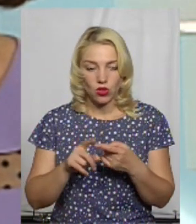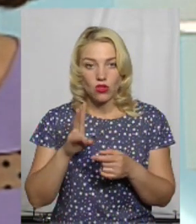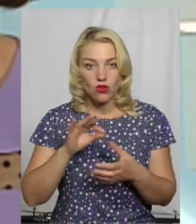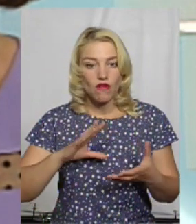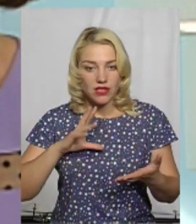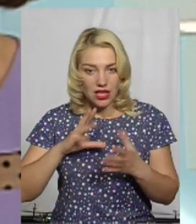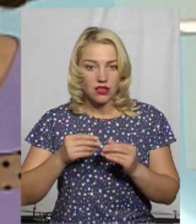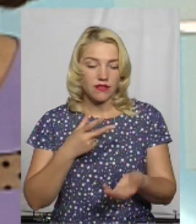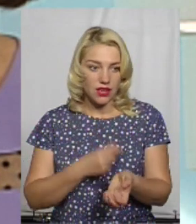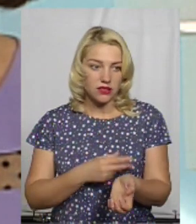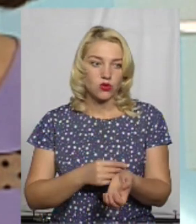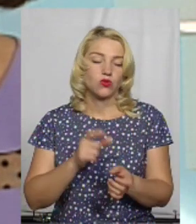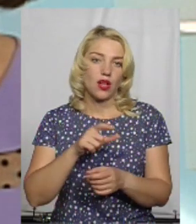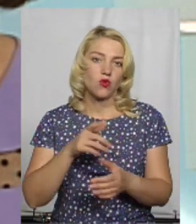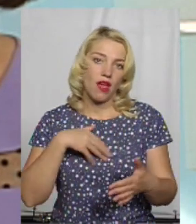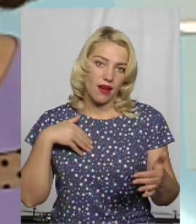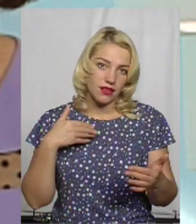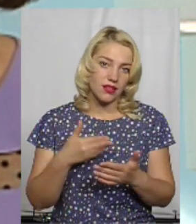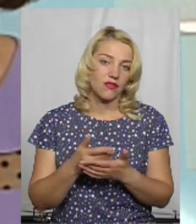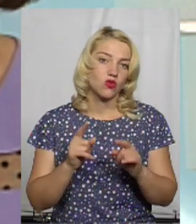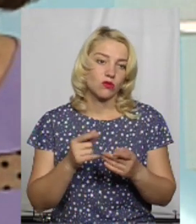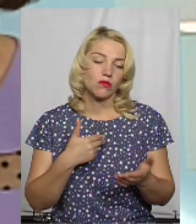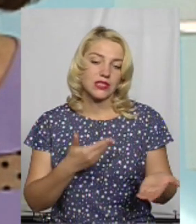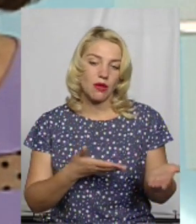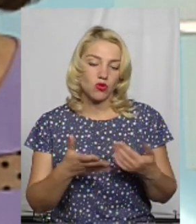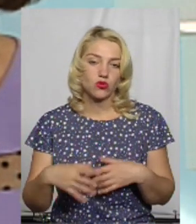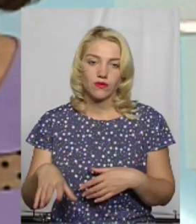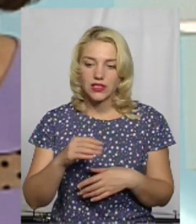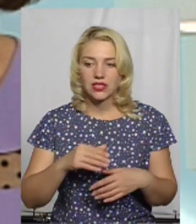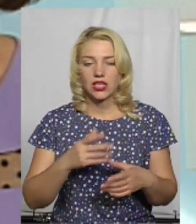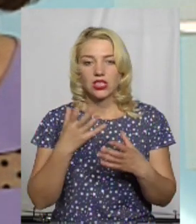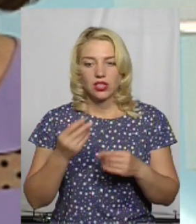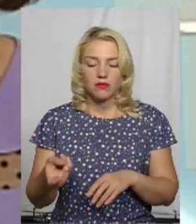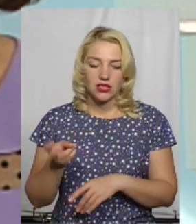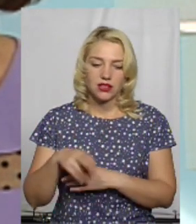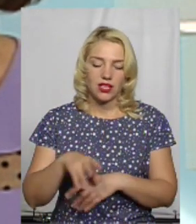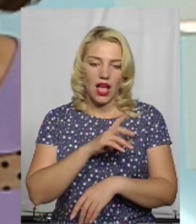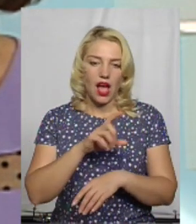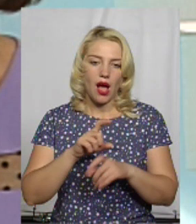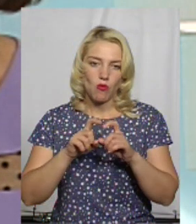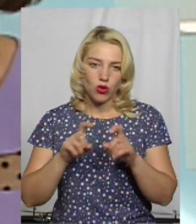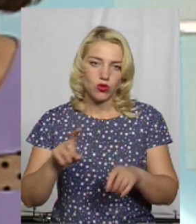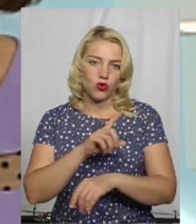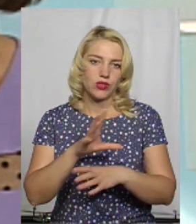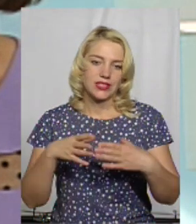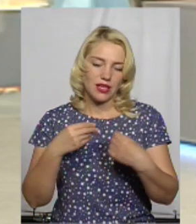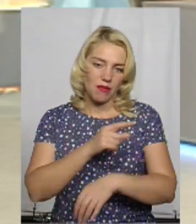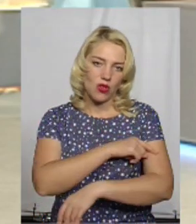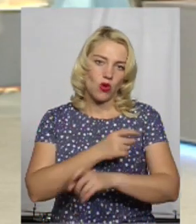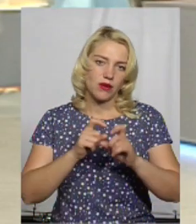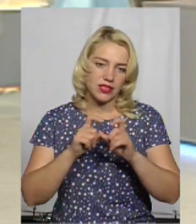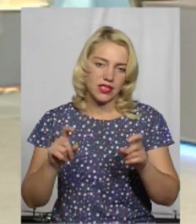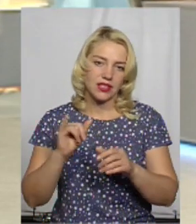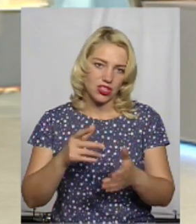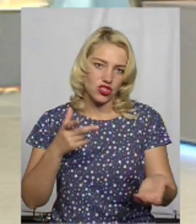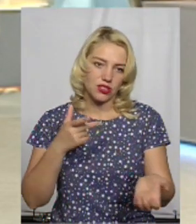але вакцинуються люди активно, і ми запрошуємо всіх ще прийти в наші амбулаторії сімейної медицини і щепитись. Дякую вам за